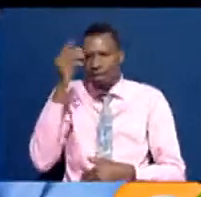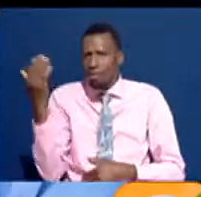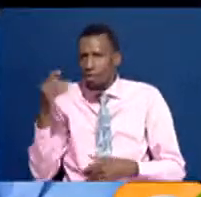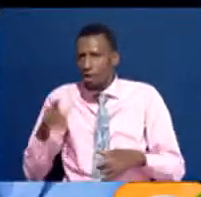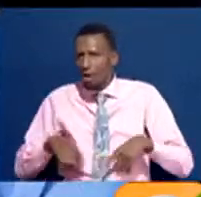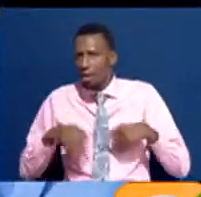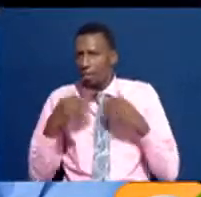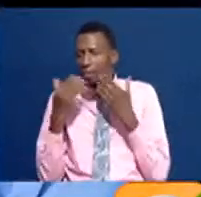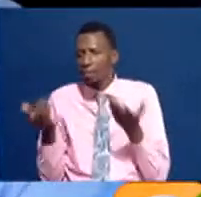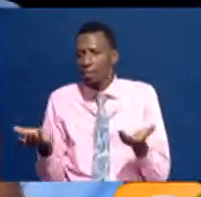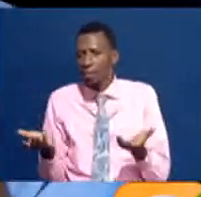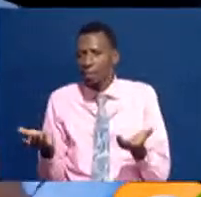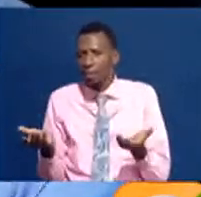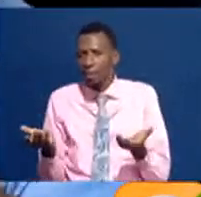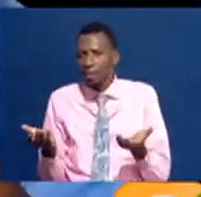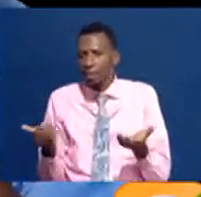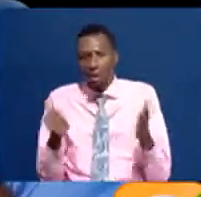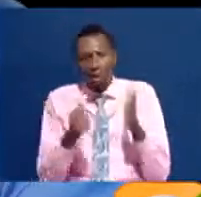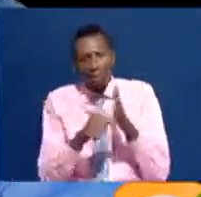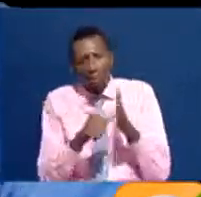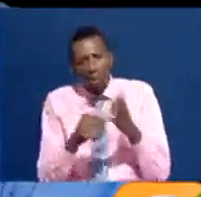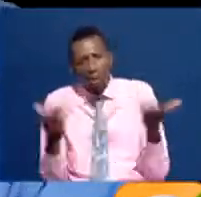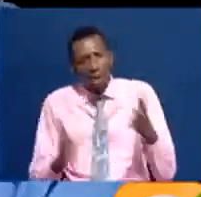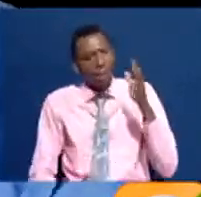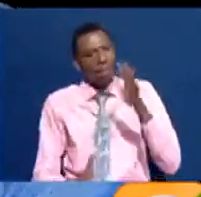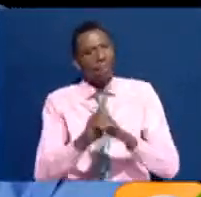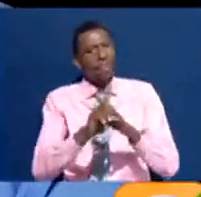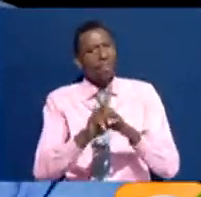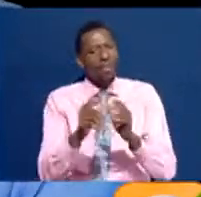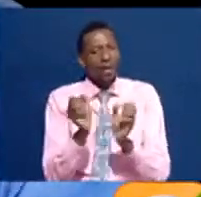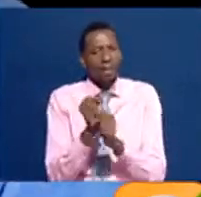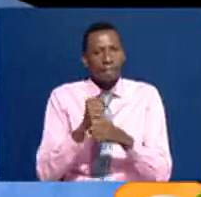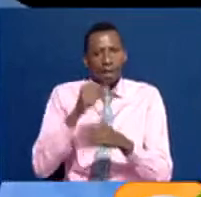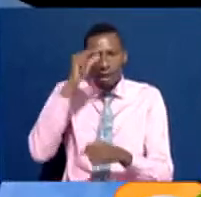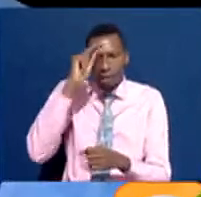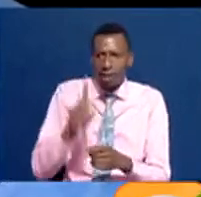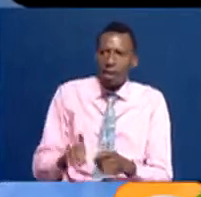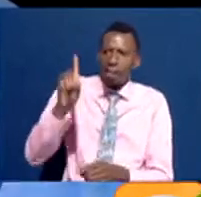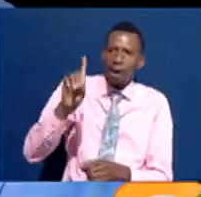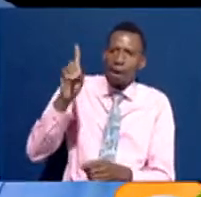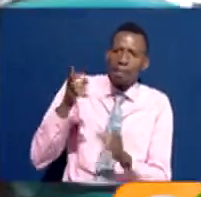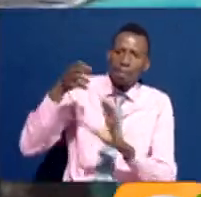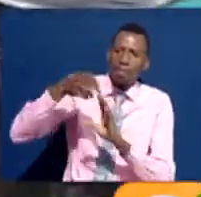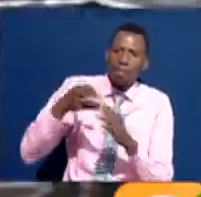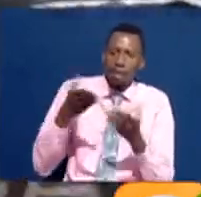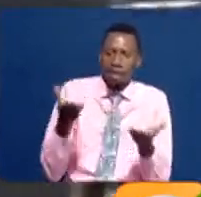survive. Ni nini kimekuja ghafla cha kufanya serikali panishe bei za mafuta kiasi hii?